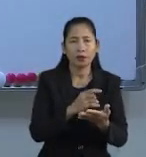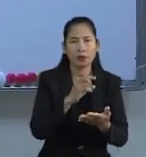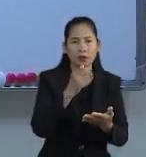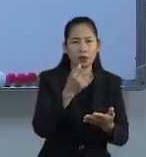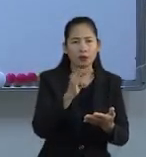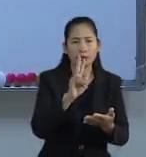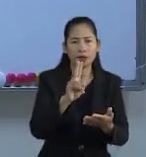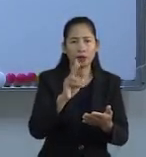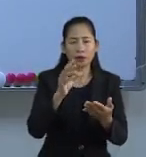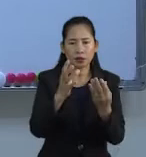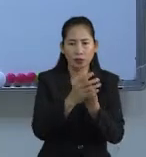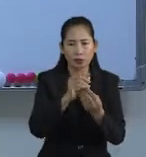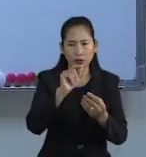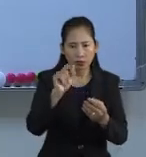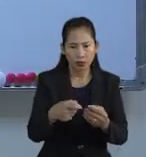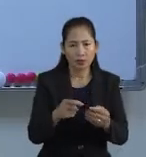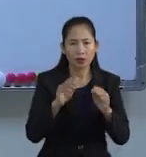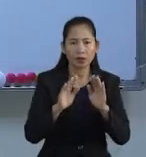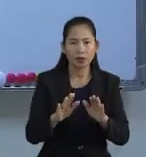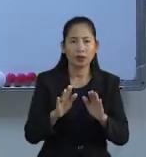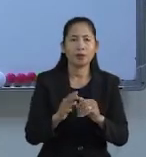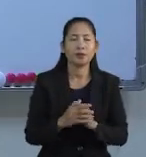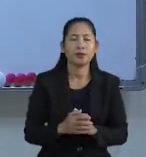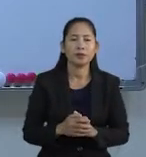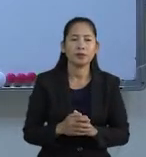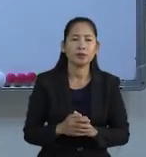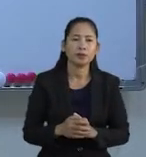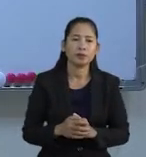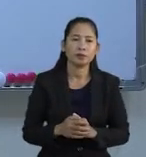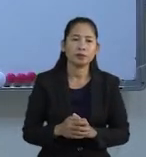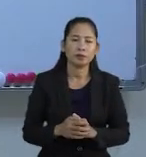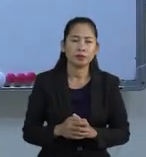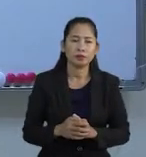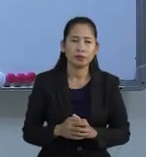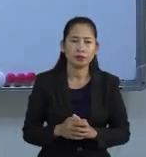hiện nơi không luôn tuốt sát hiện đại tế